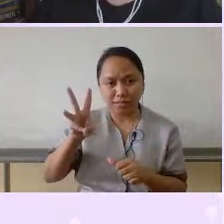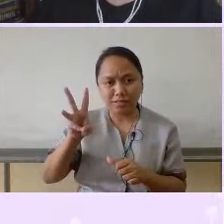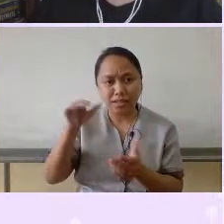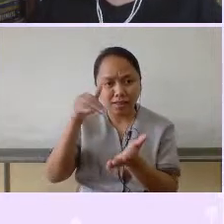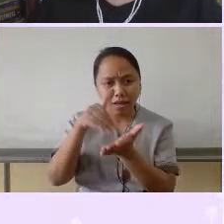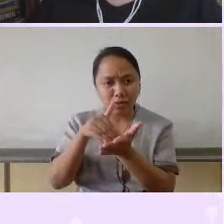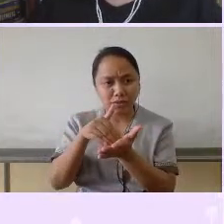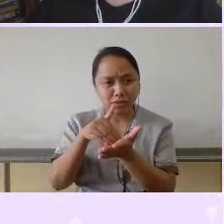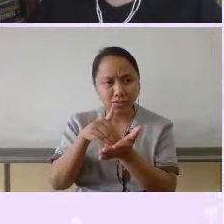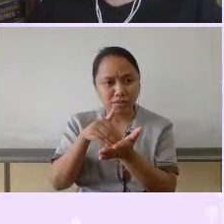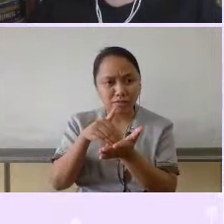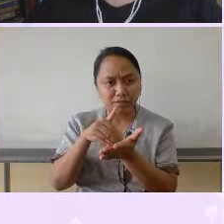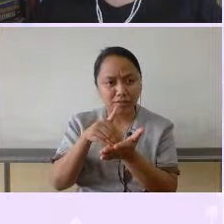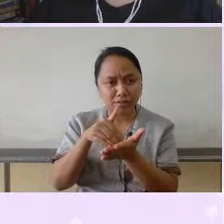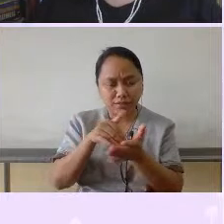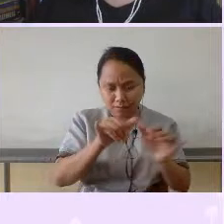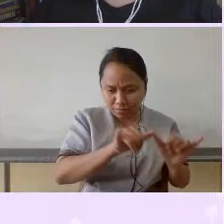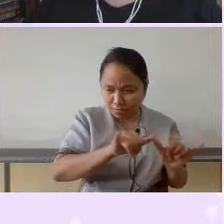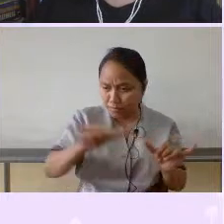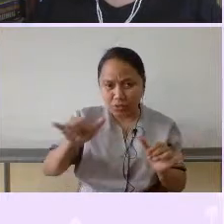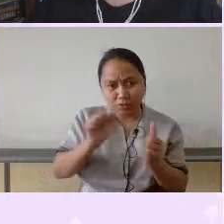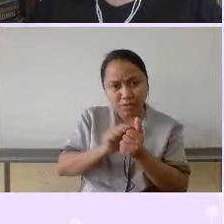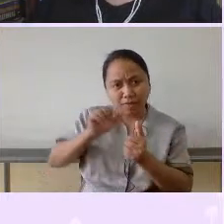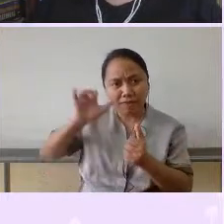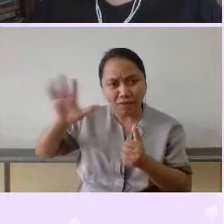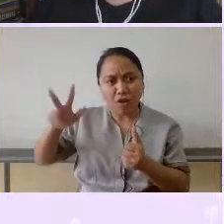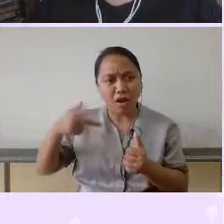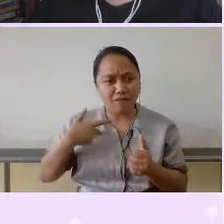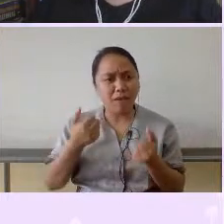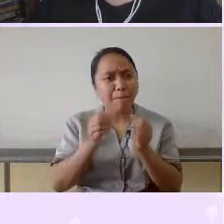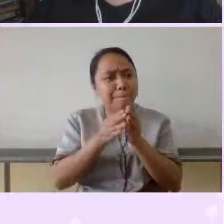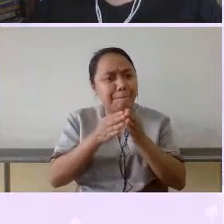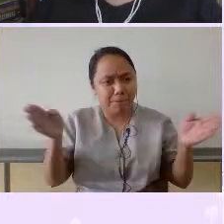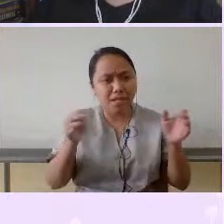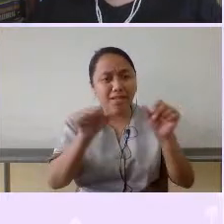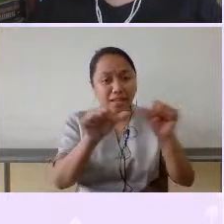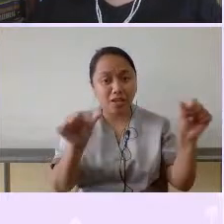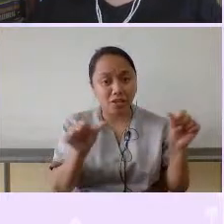36,289 kilometers coastline. Napakalaki po ng area and in